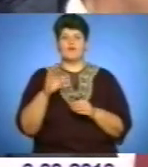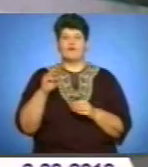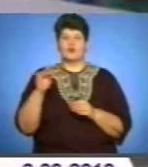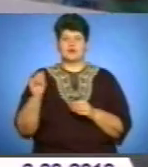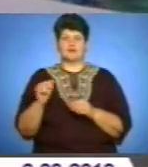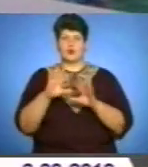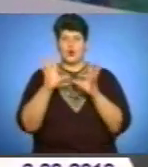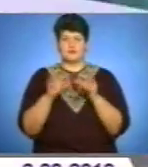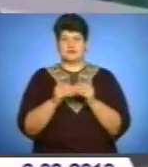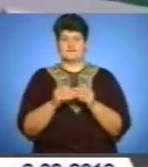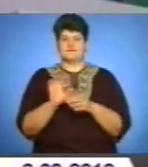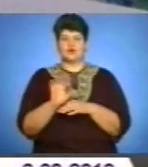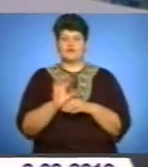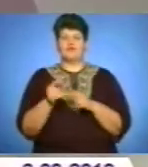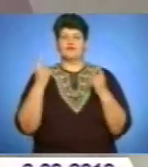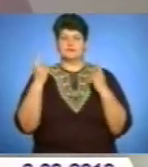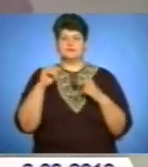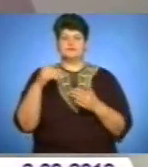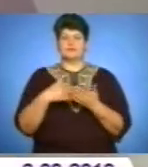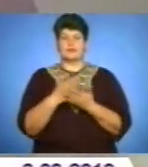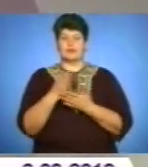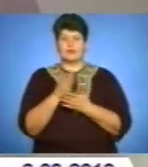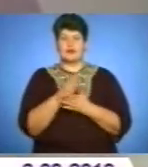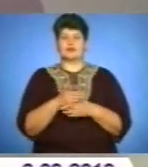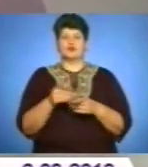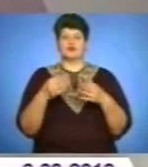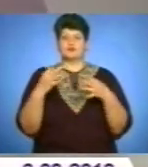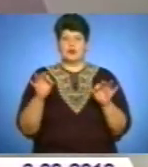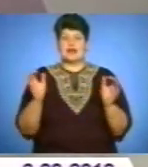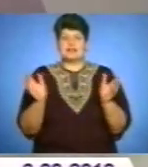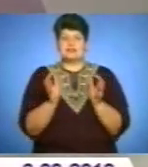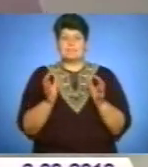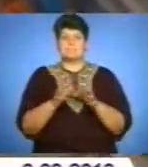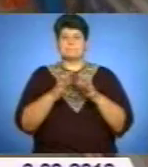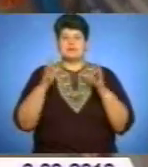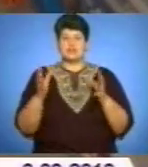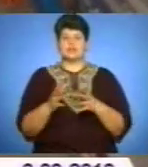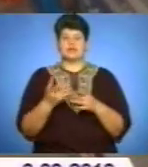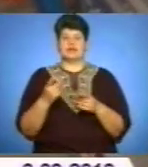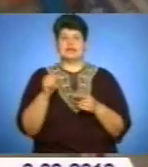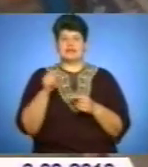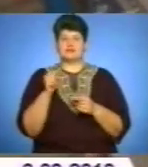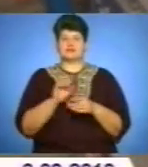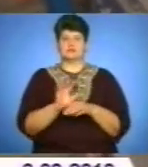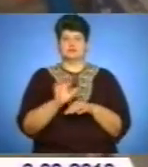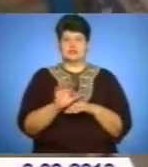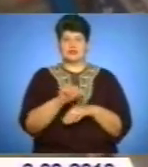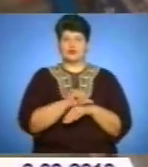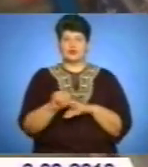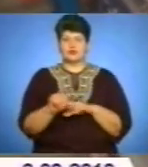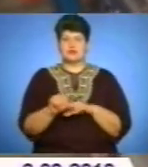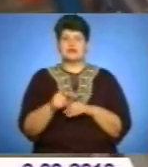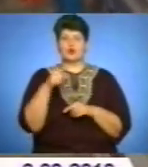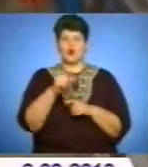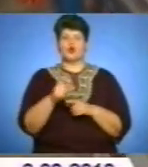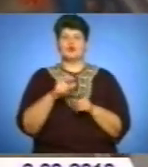вирощення. Висока якість вітчизняних овочів дозволяє збільшити обсяг їх продажу за кордон, наголошує Микола Присяжнюк. За його словами,